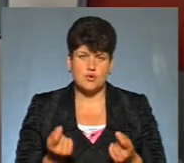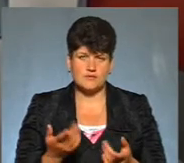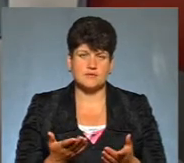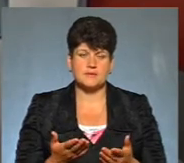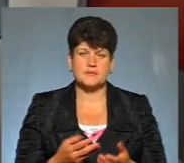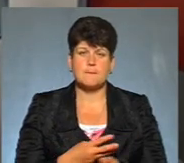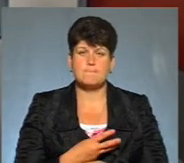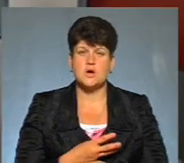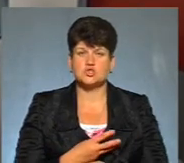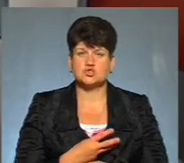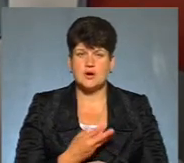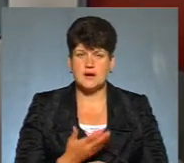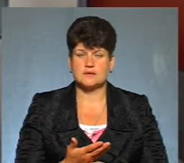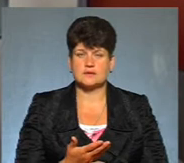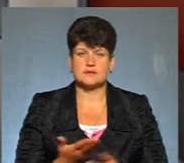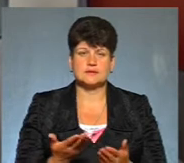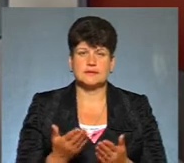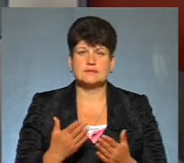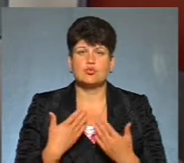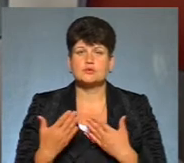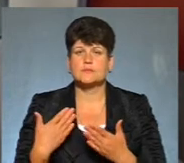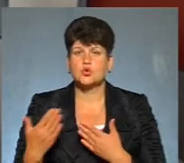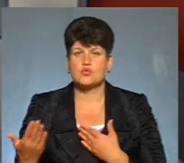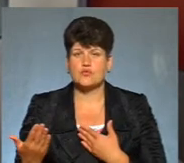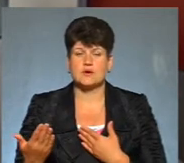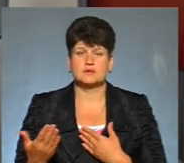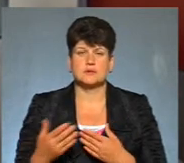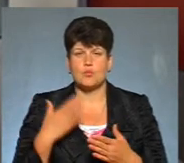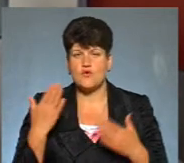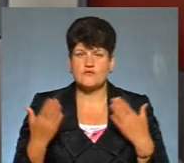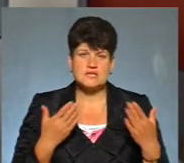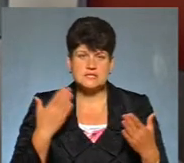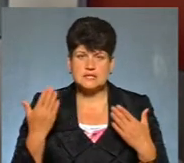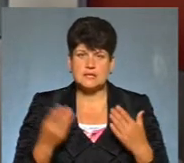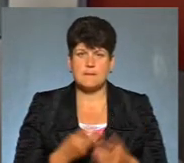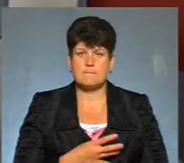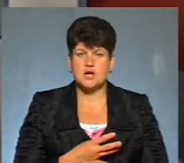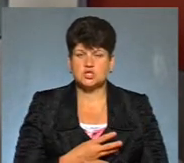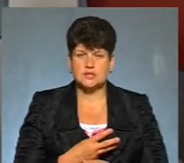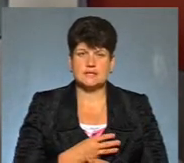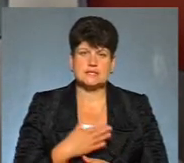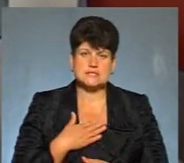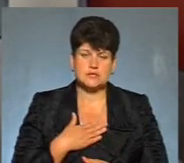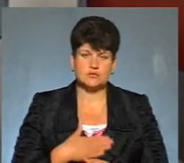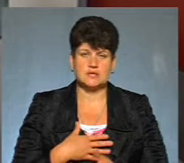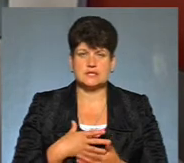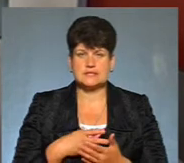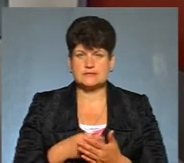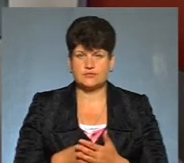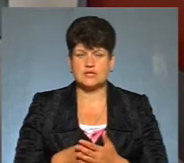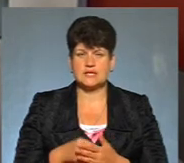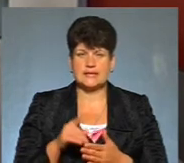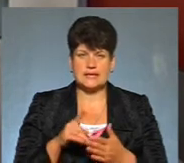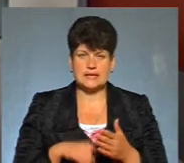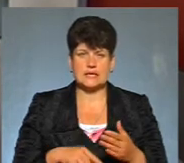сказали, бажання десь поспілкуватися, повеселитися, бажання задовольнити свої